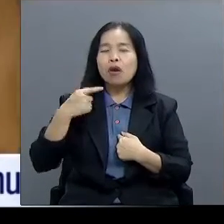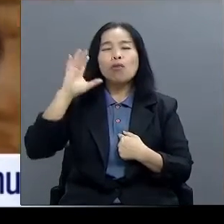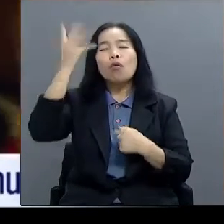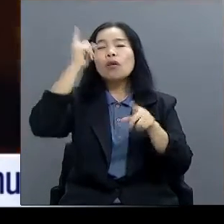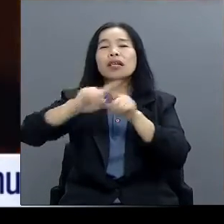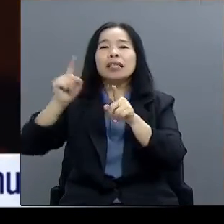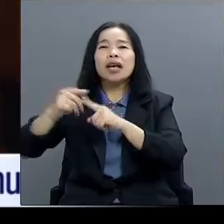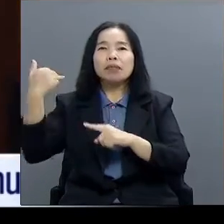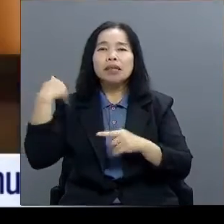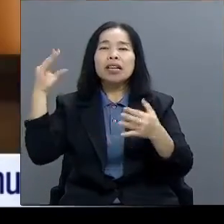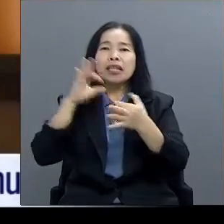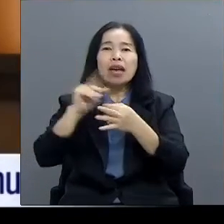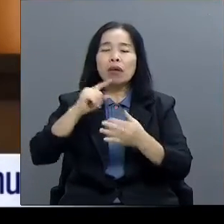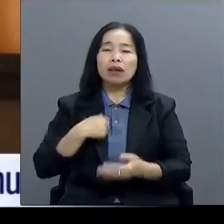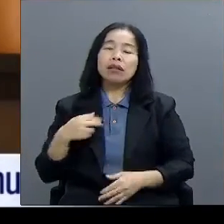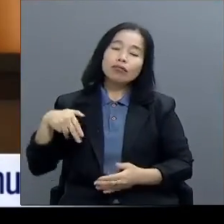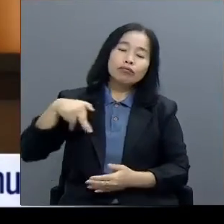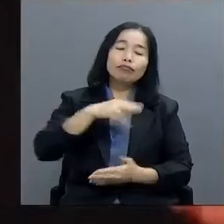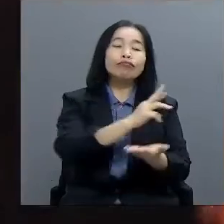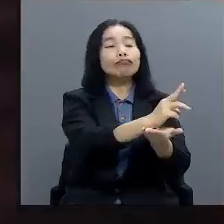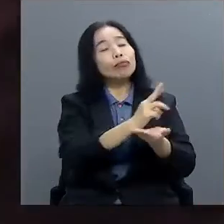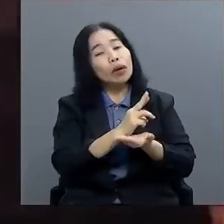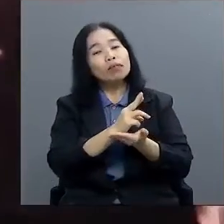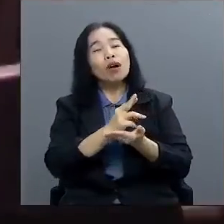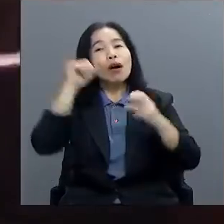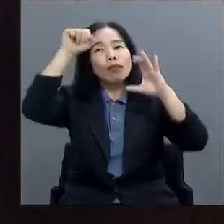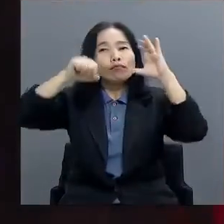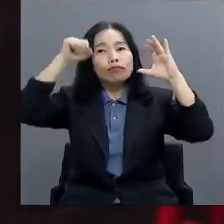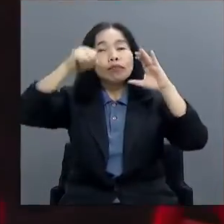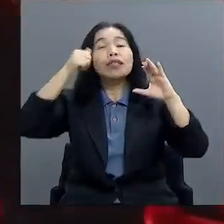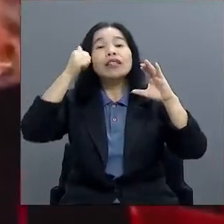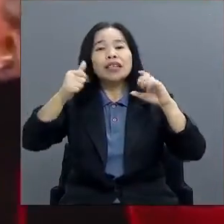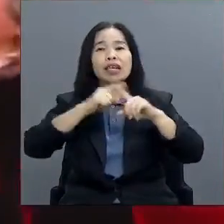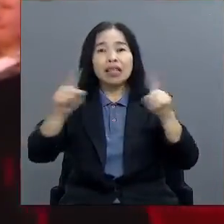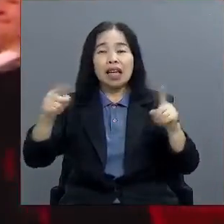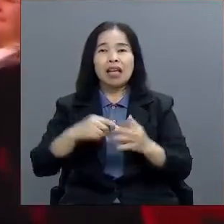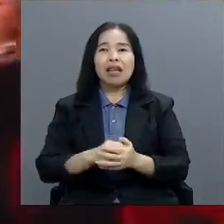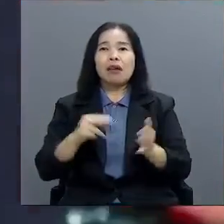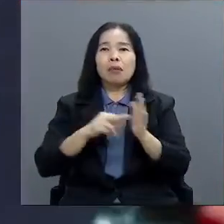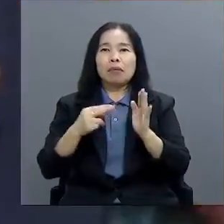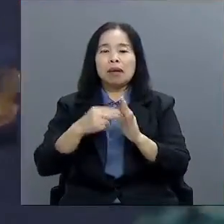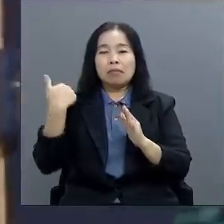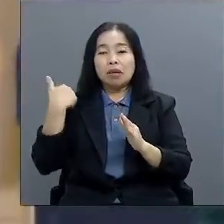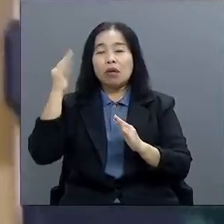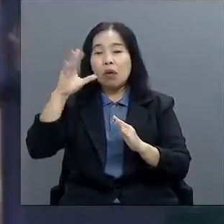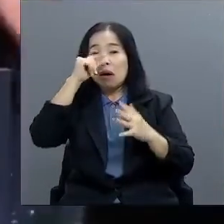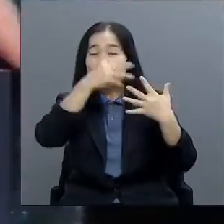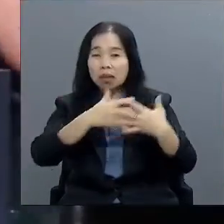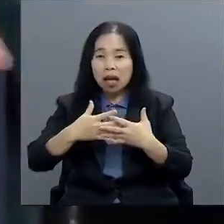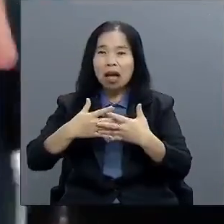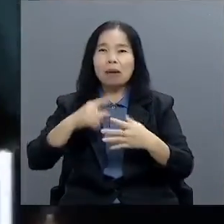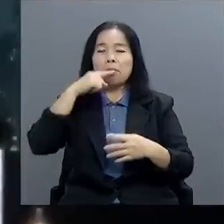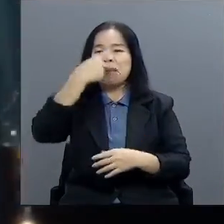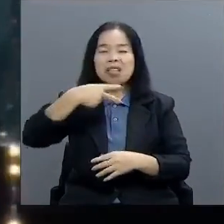คำกับการขึ้นรับรางวัลสาขาภาพยนตร์ต่างประเทศยอดเยี่ยมว่าถ้าหากวงการหนังอเมริกันก้าวข้ามกำแพงเรื่องภาษ